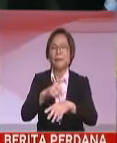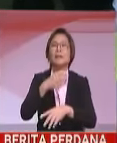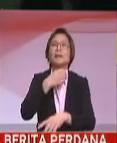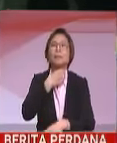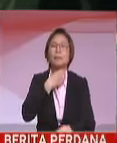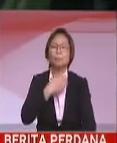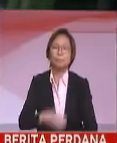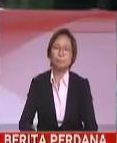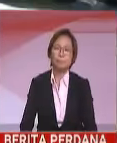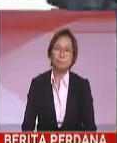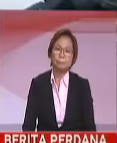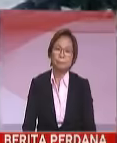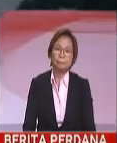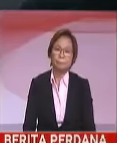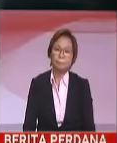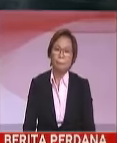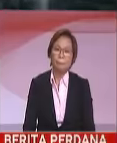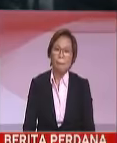Ipoh.